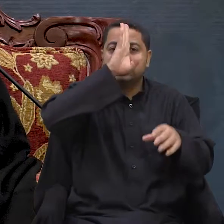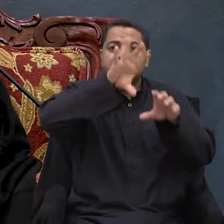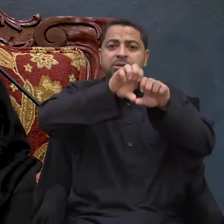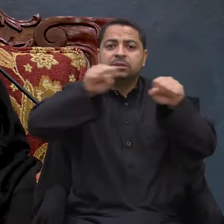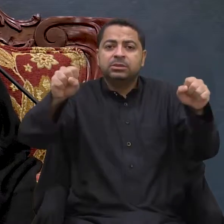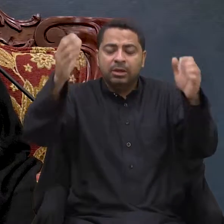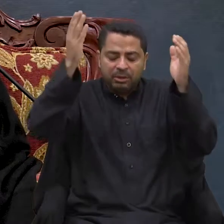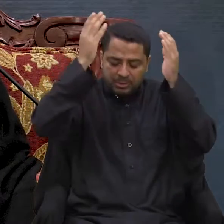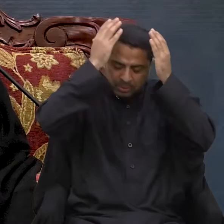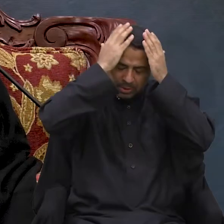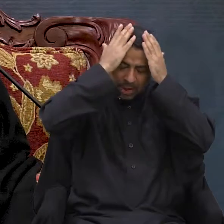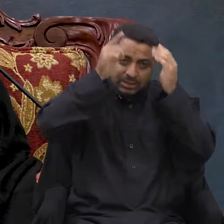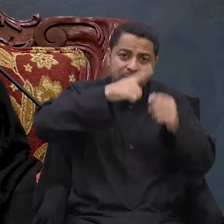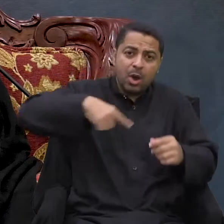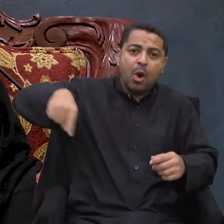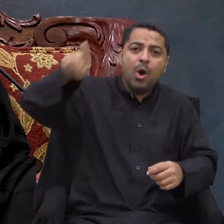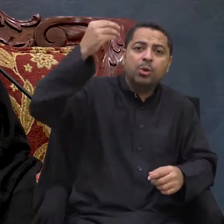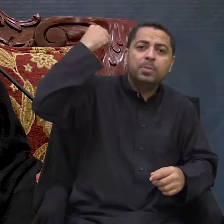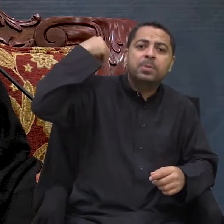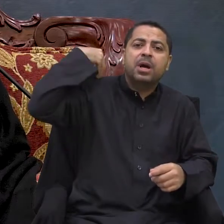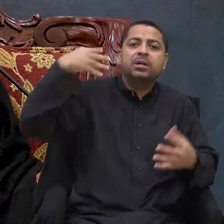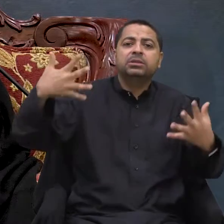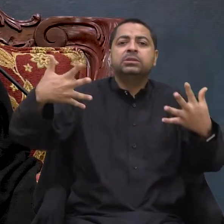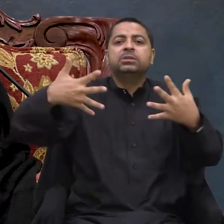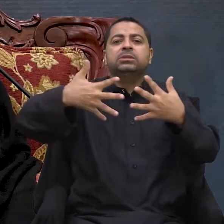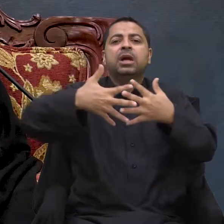نشارك رسول الله ينادي